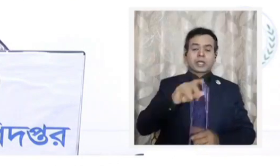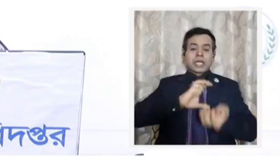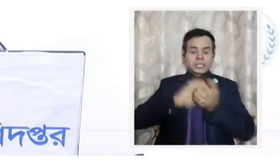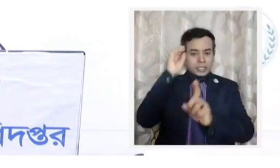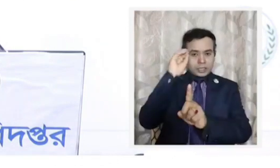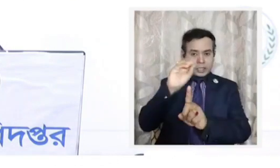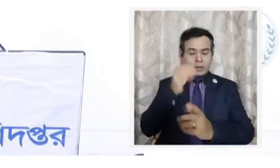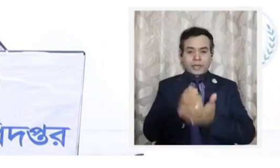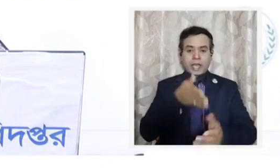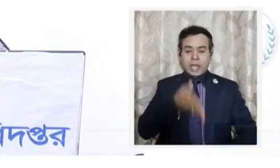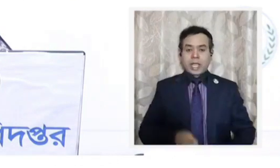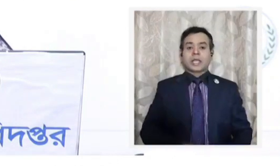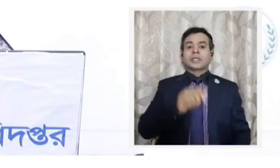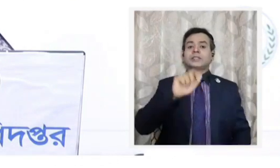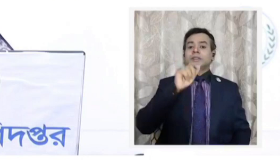করবেন।